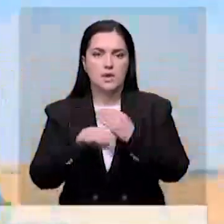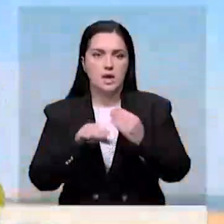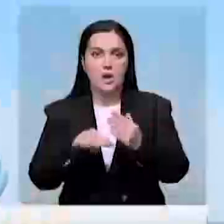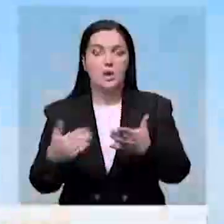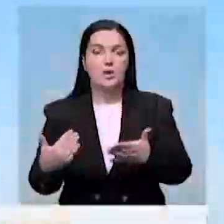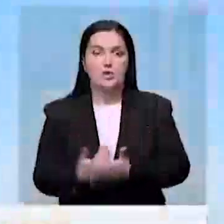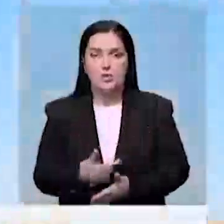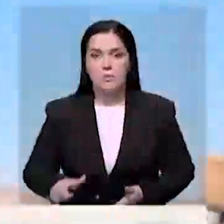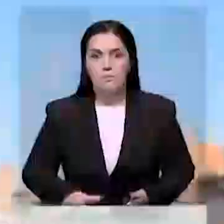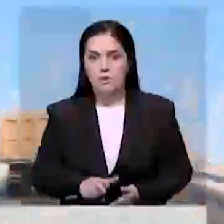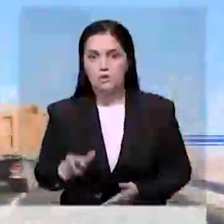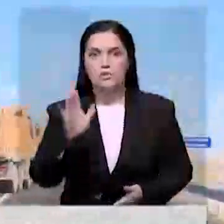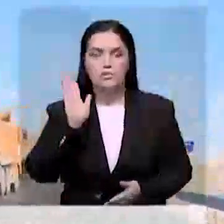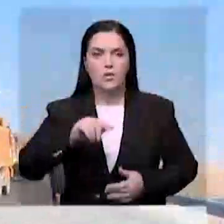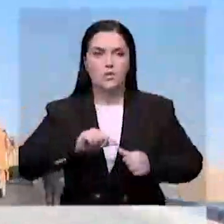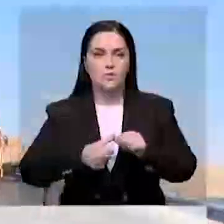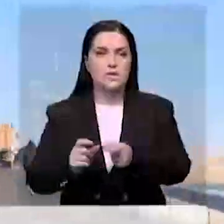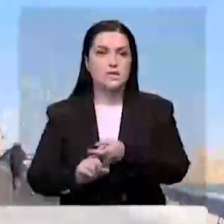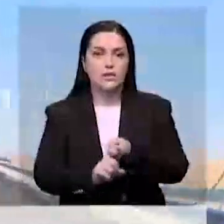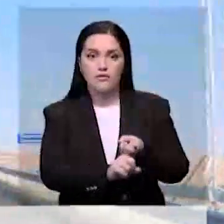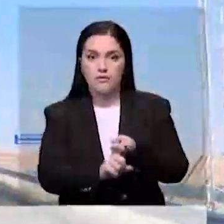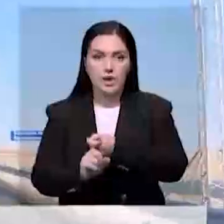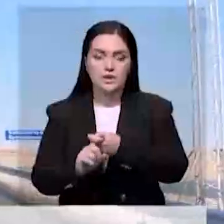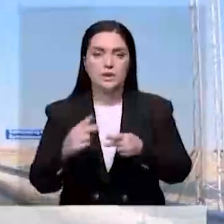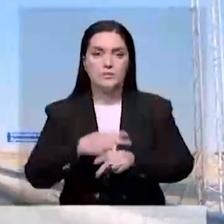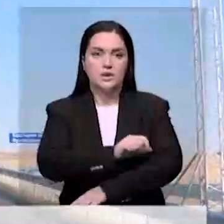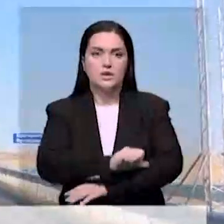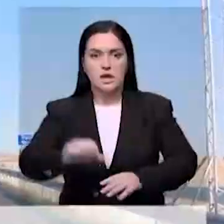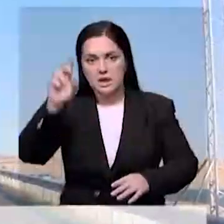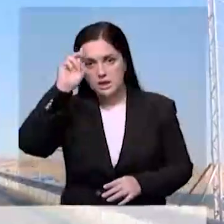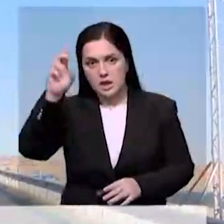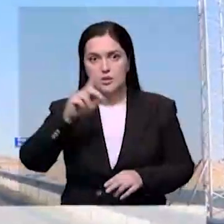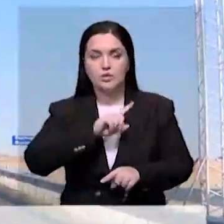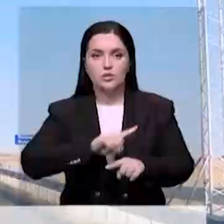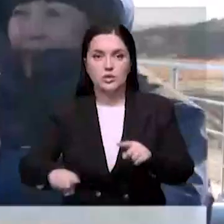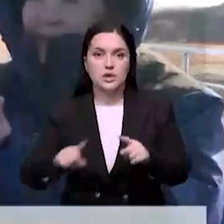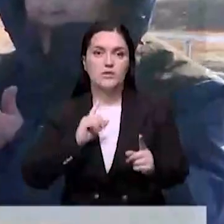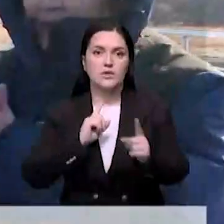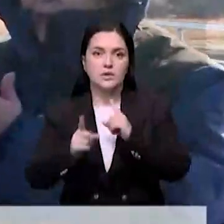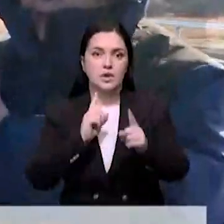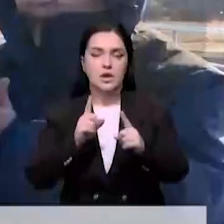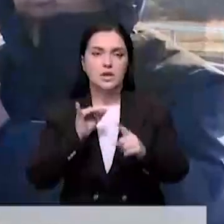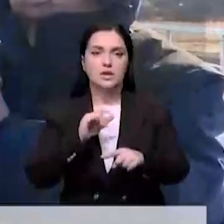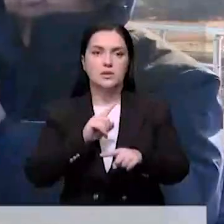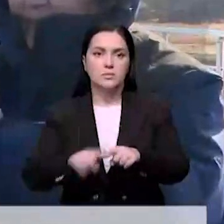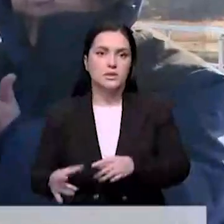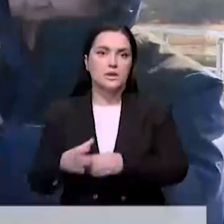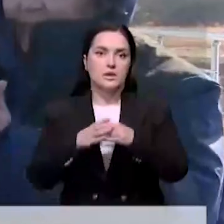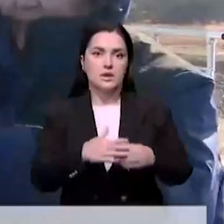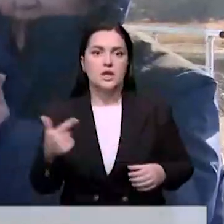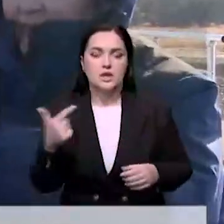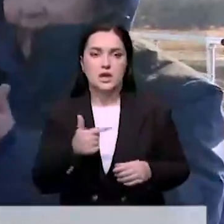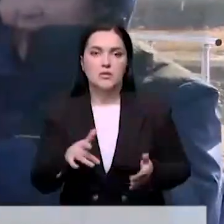коридоры. Новый маршрут обеспечит бесперебойную связь с приграничными странами. Кроме того, ускорится движение товаров и